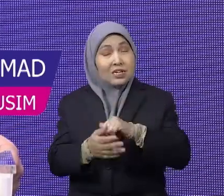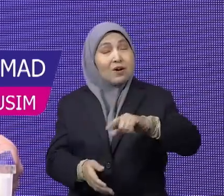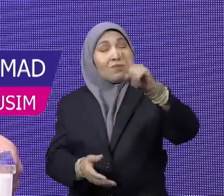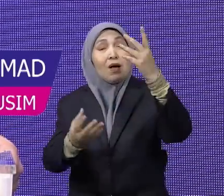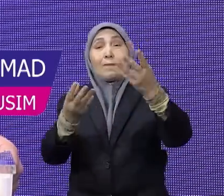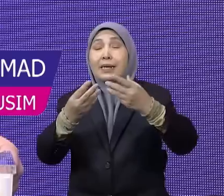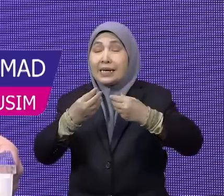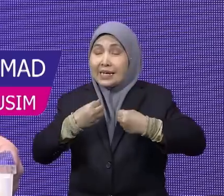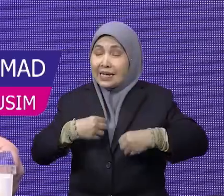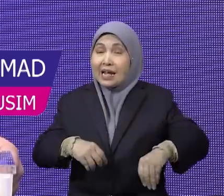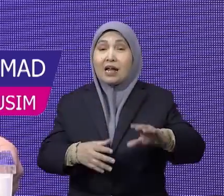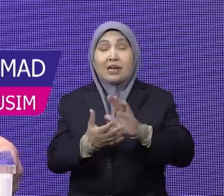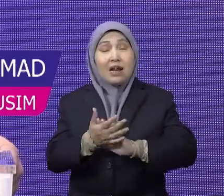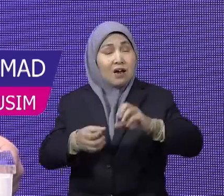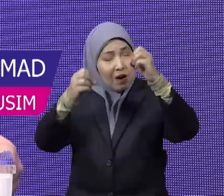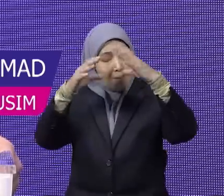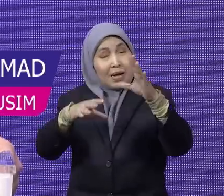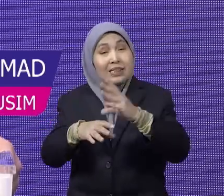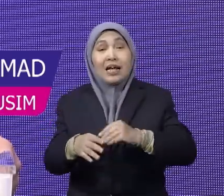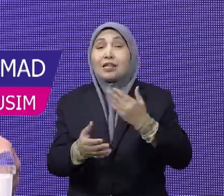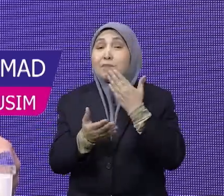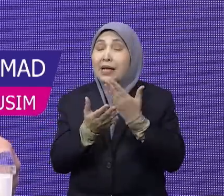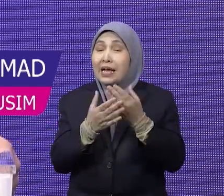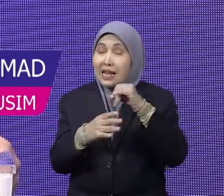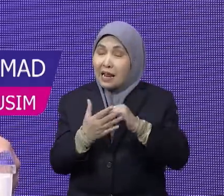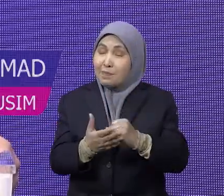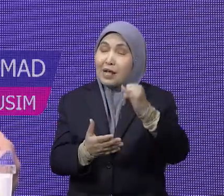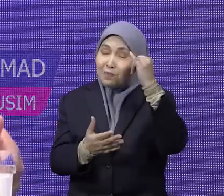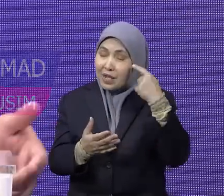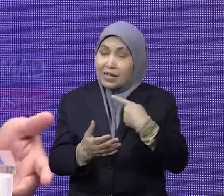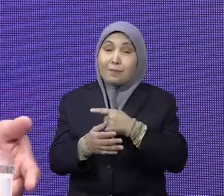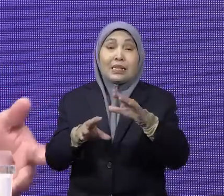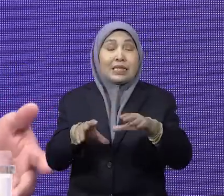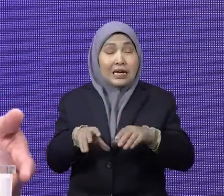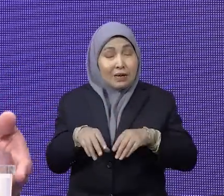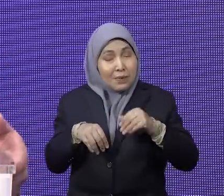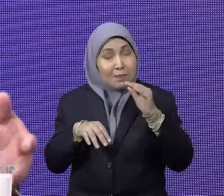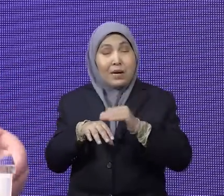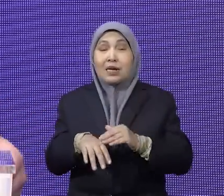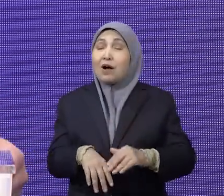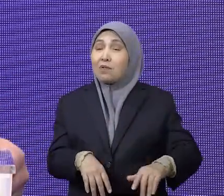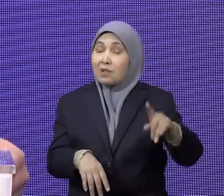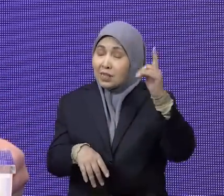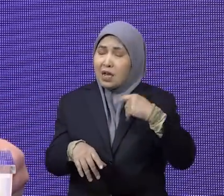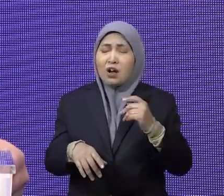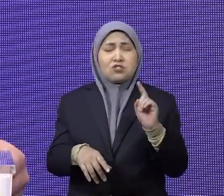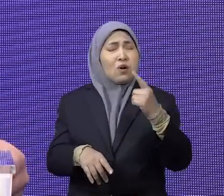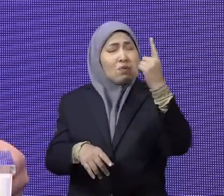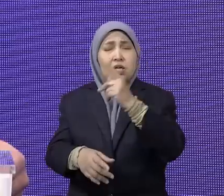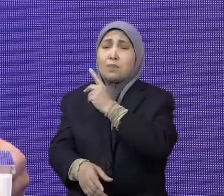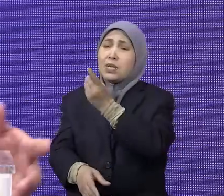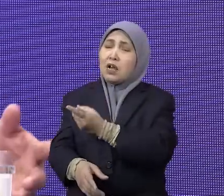la ilma lana illa ma 'allamtana innaka antal alimul hakim wa la haula wa la quwwata illa billahil aliyil